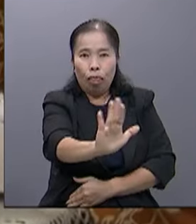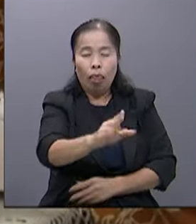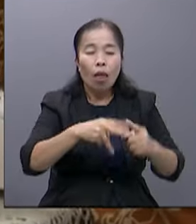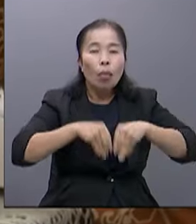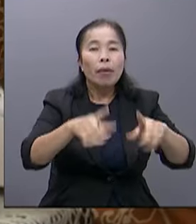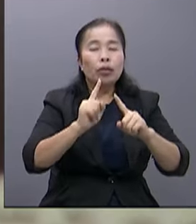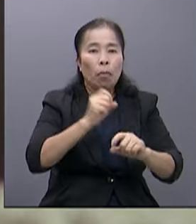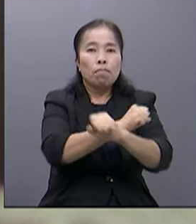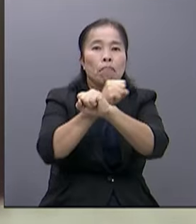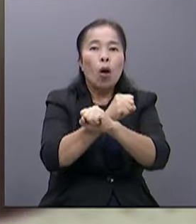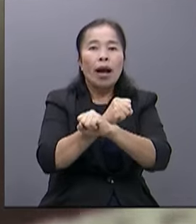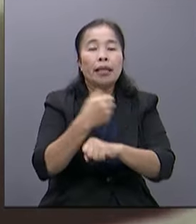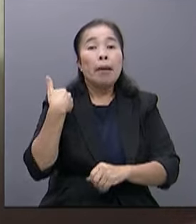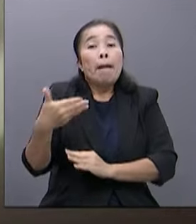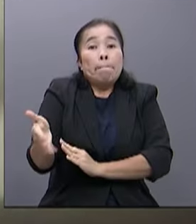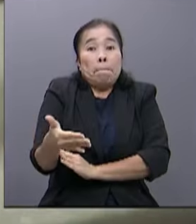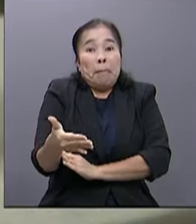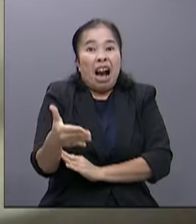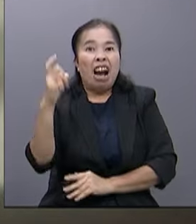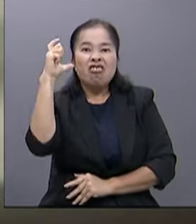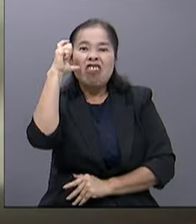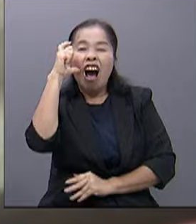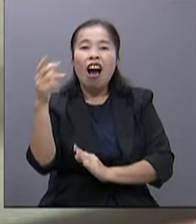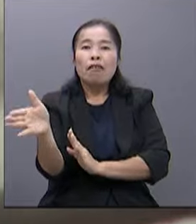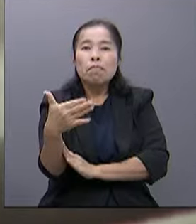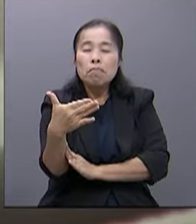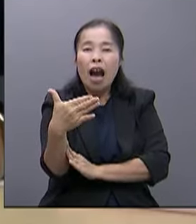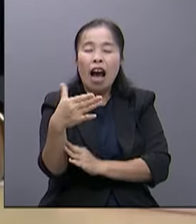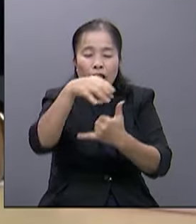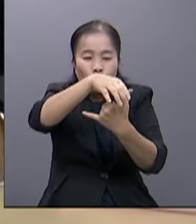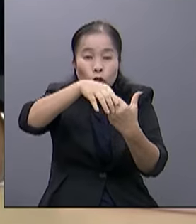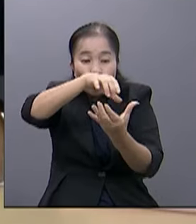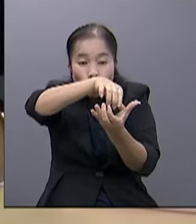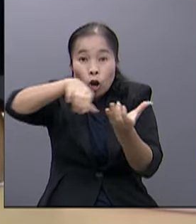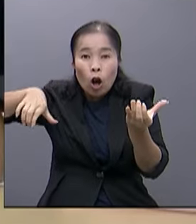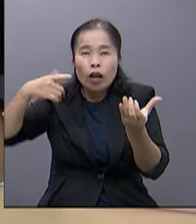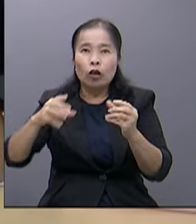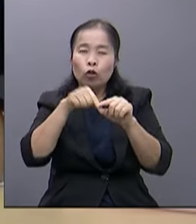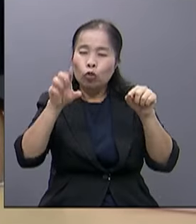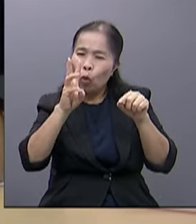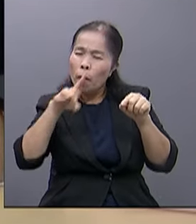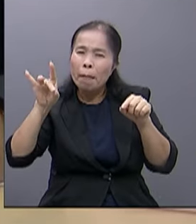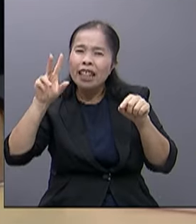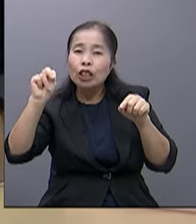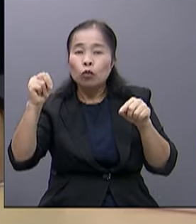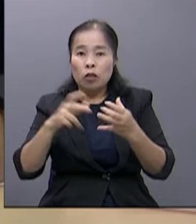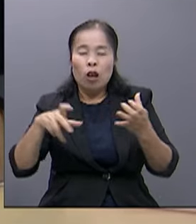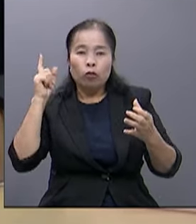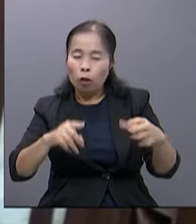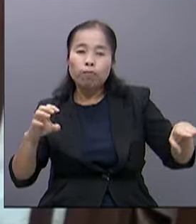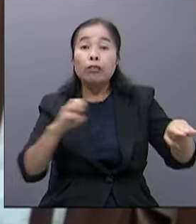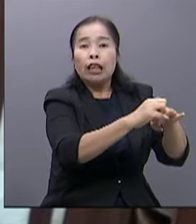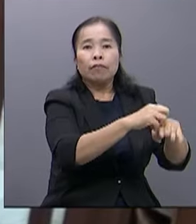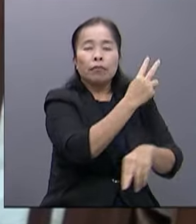กันเตรียมจะปล่อยพันธุ์ปลานักล่าอย่างปลากระพงขนาด 6-8 นิ้วลงสู่แหล่งน้ำที่พบปลาหมอคางดำค่